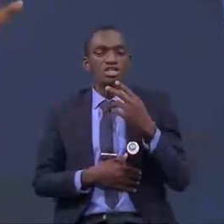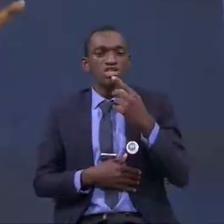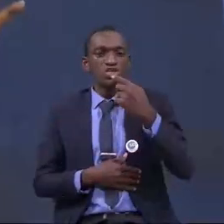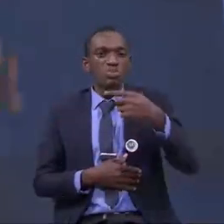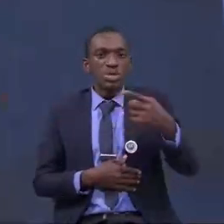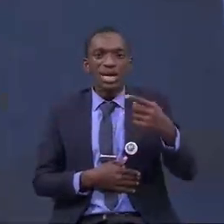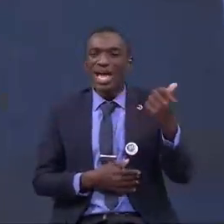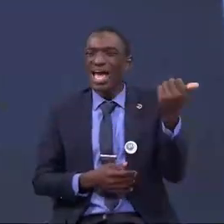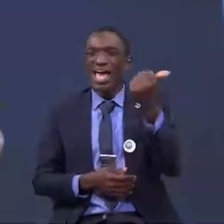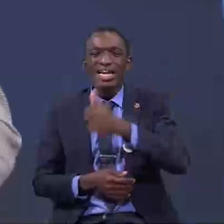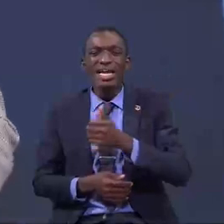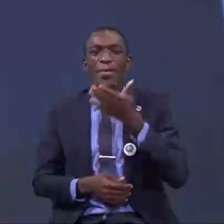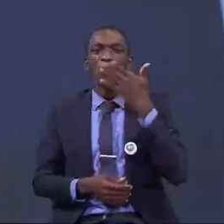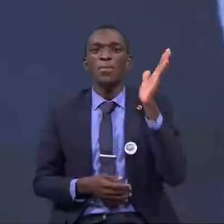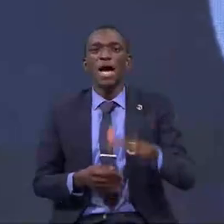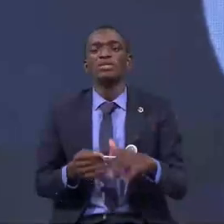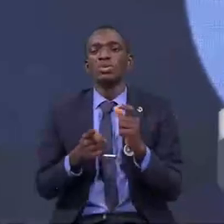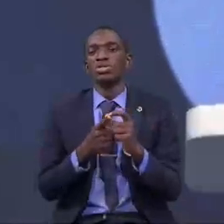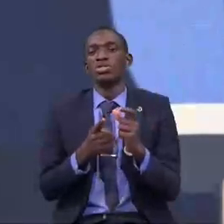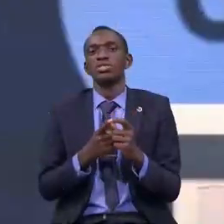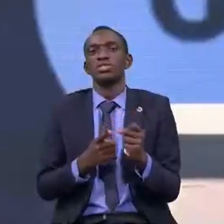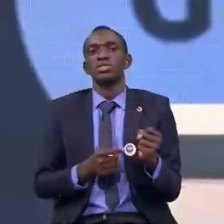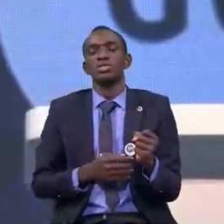Les anges ne prononcent jamais aucune mauvaise parole.